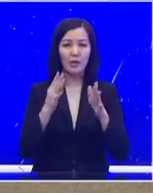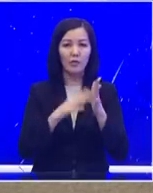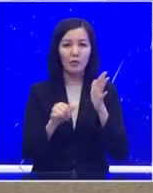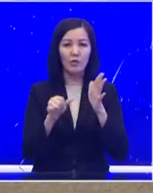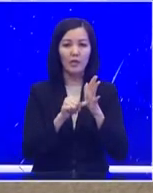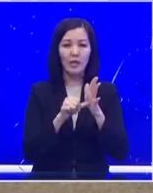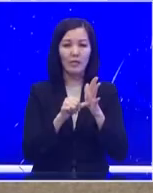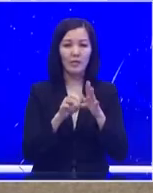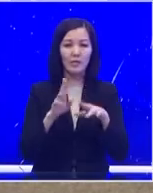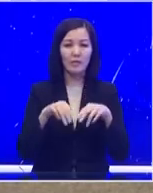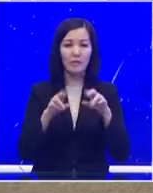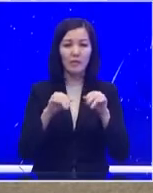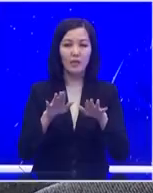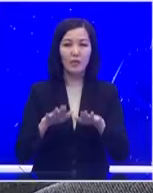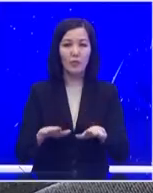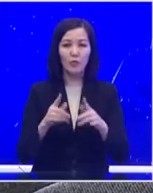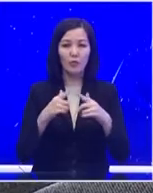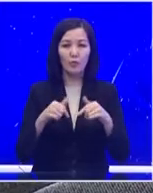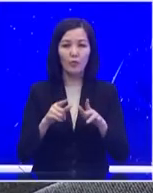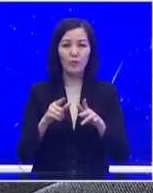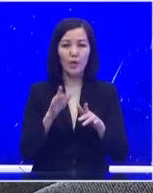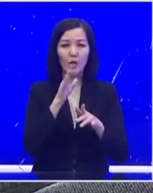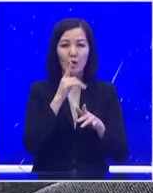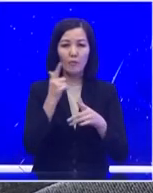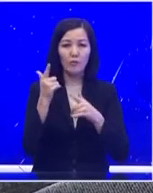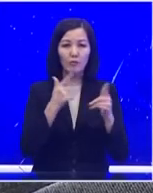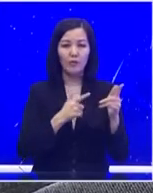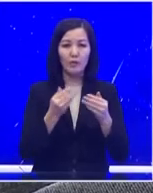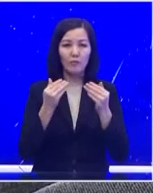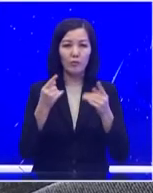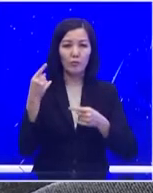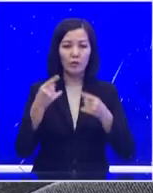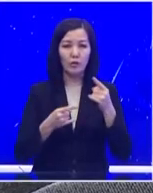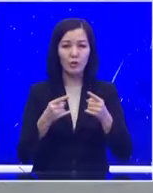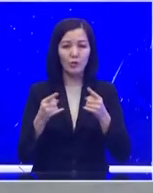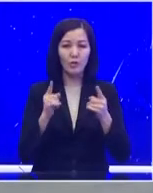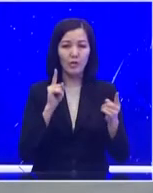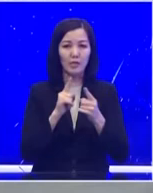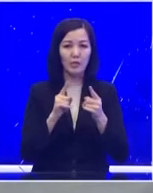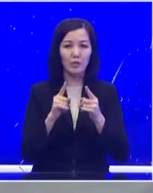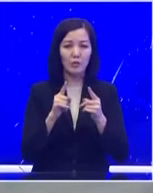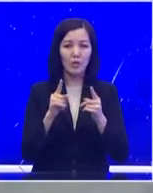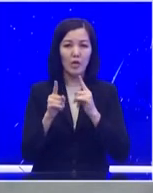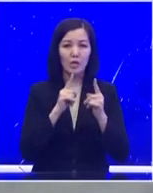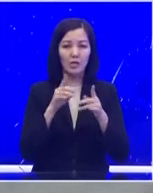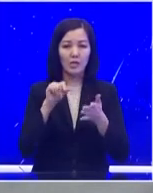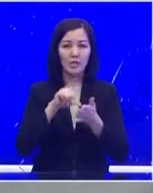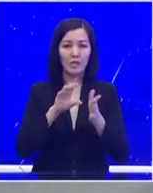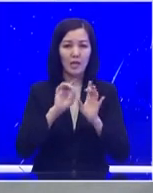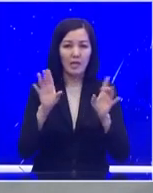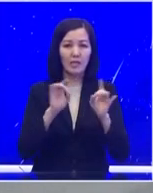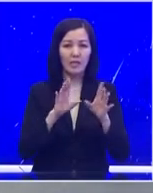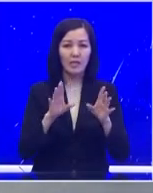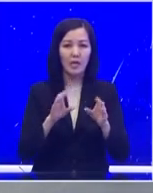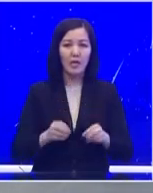құрылыпты. Мамандардың жауапты маусымға дайындығы Жетісу медиа алаңында айтылды. Ақпарға сәйкес, қазір барлық аудан қалаларда қауіпсіздік